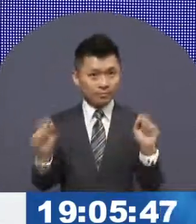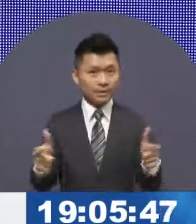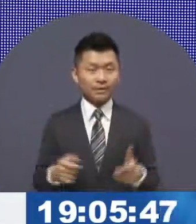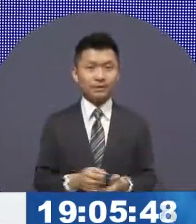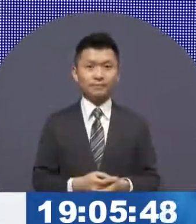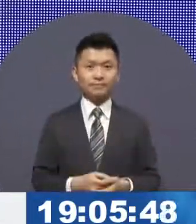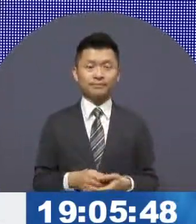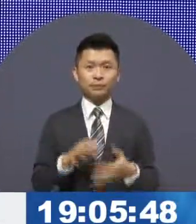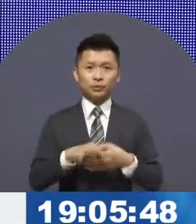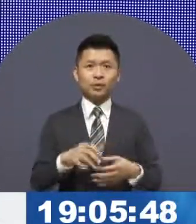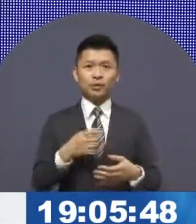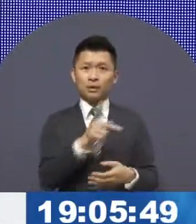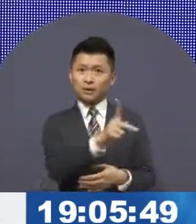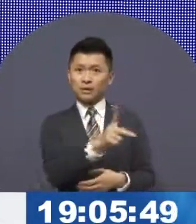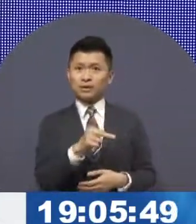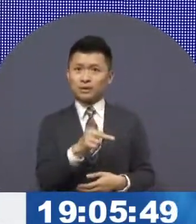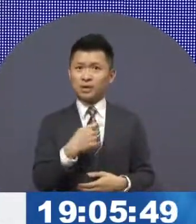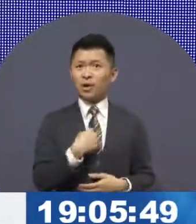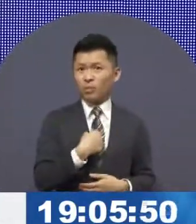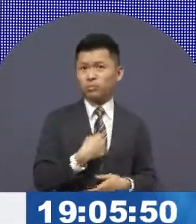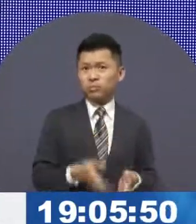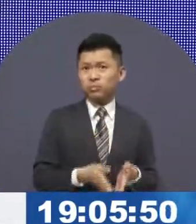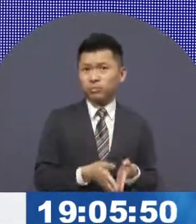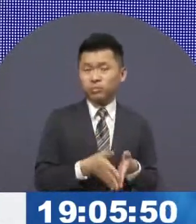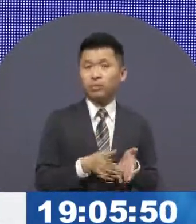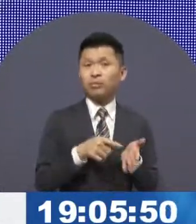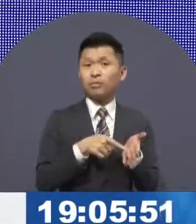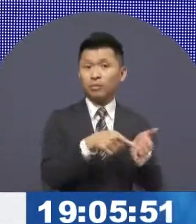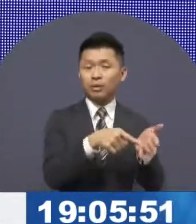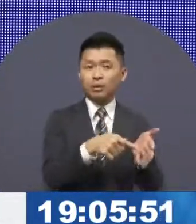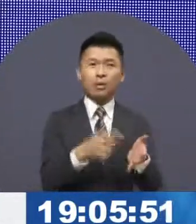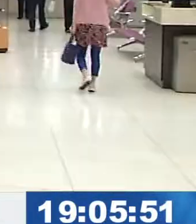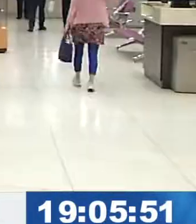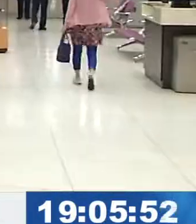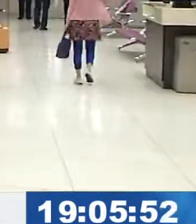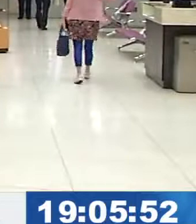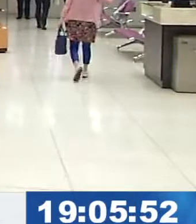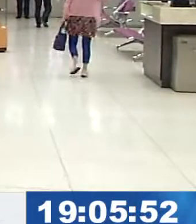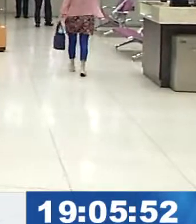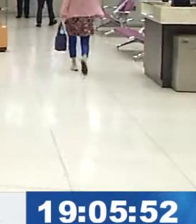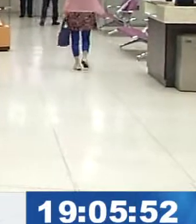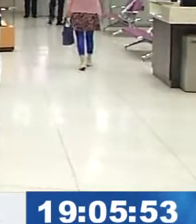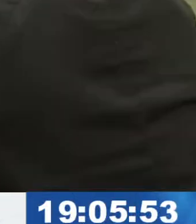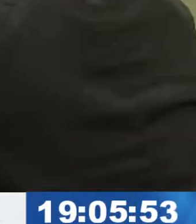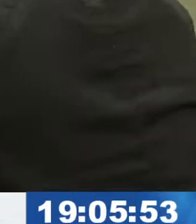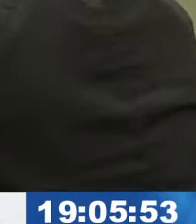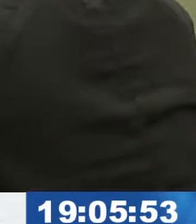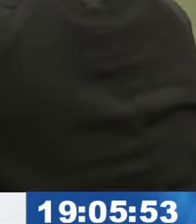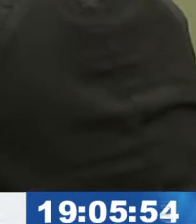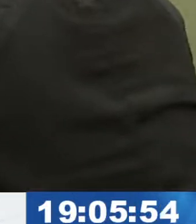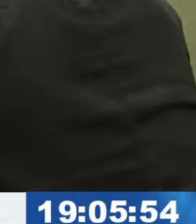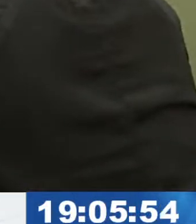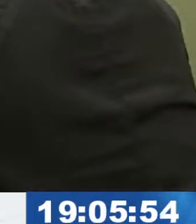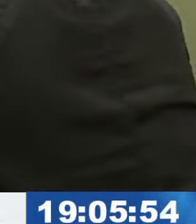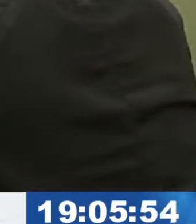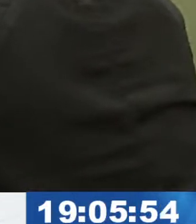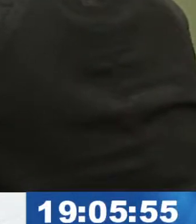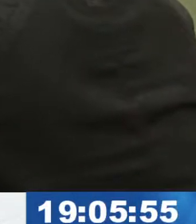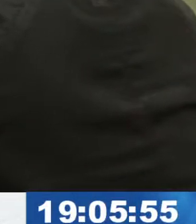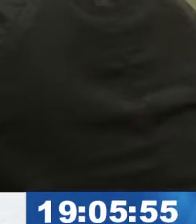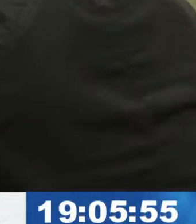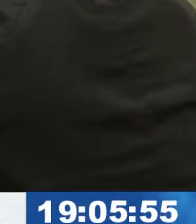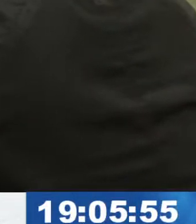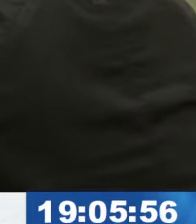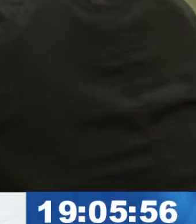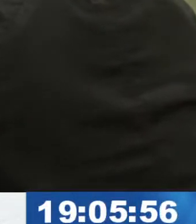上有这个需求。所以我是认为这没有什么假造的问题，也就是说行员不会去假造你的资格。 加码名额即日起适用，只